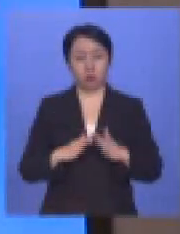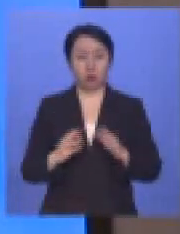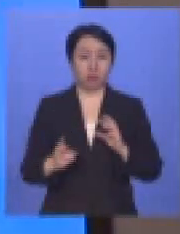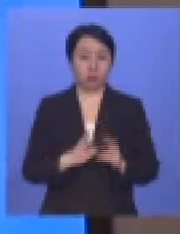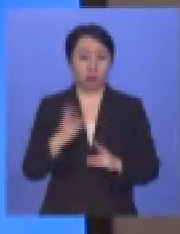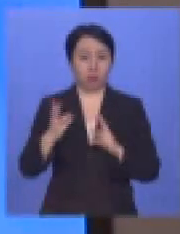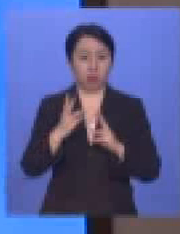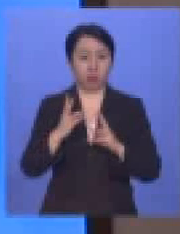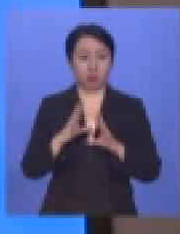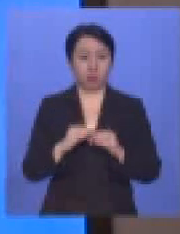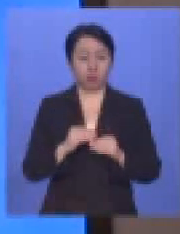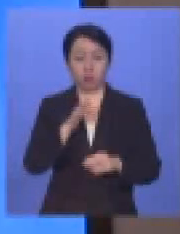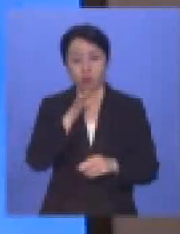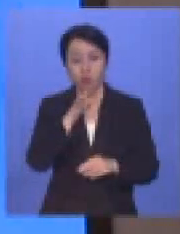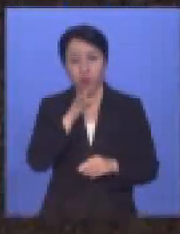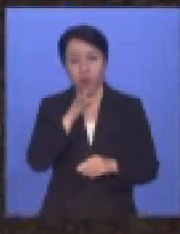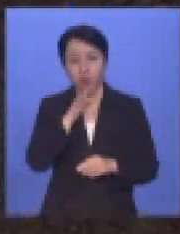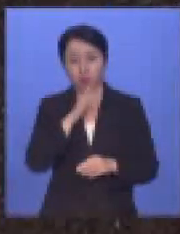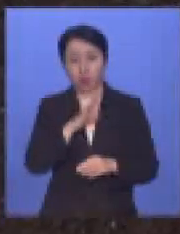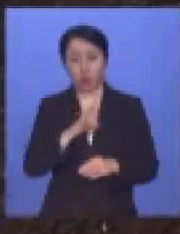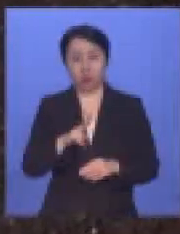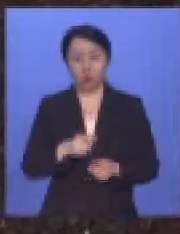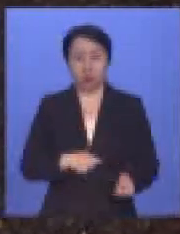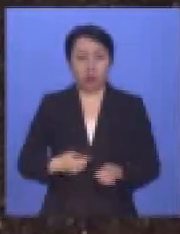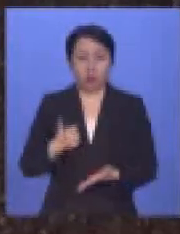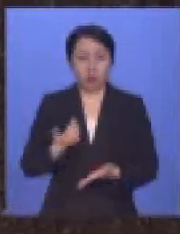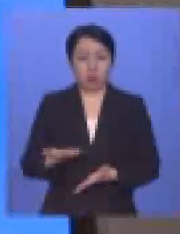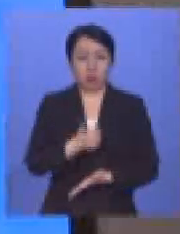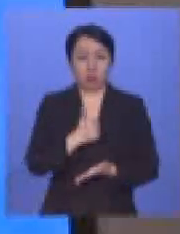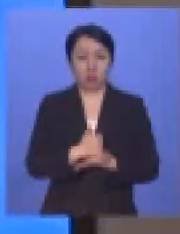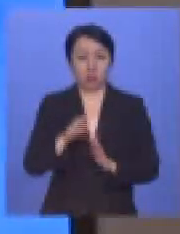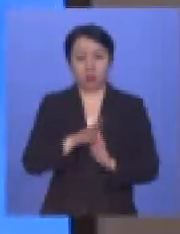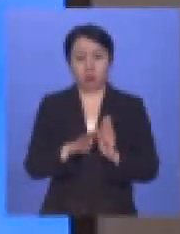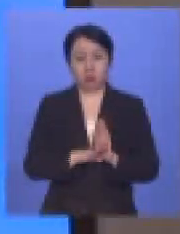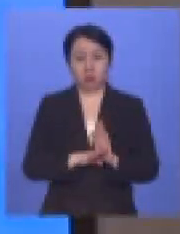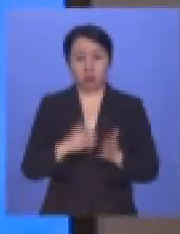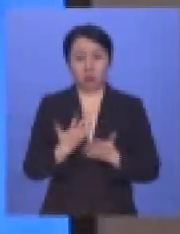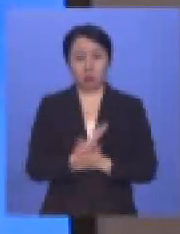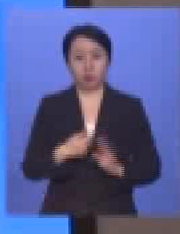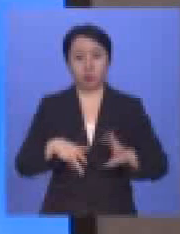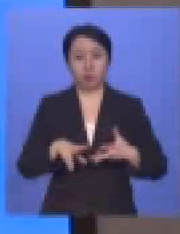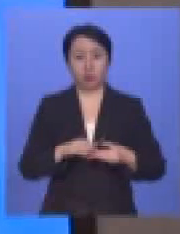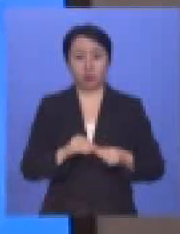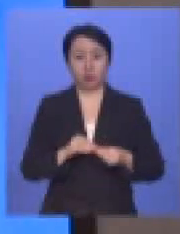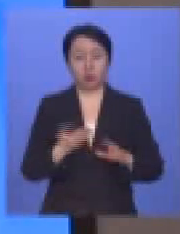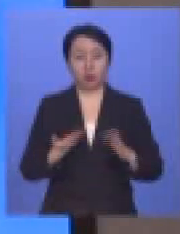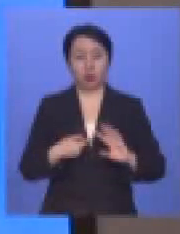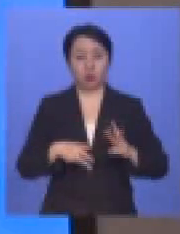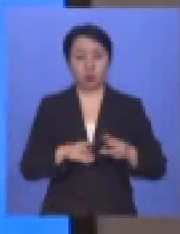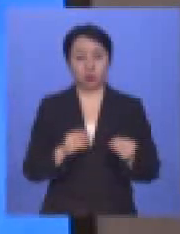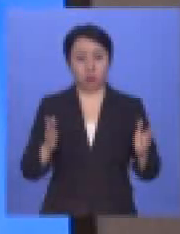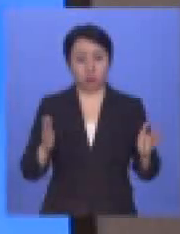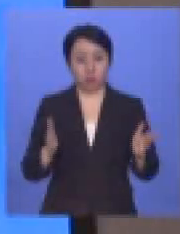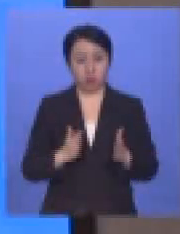пожаре, в период ледостава. Наша главная задача – это получить результат. А какой результат? Это